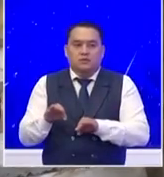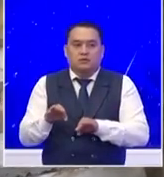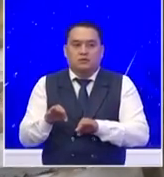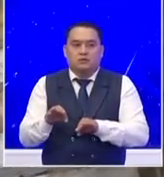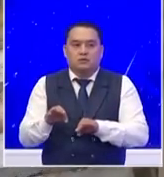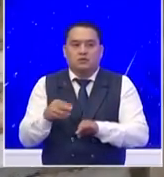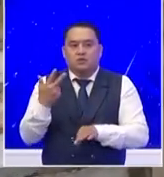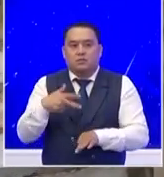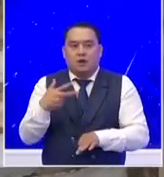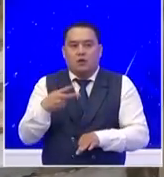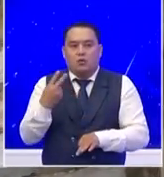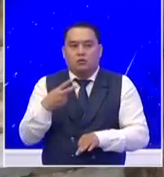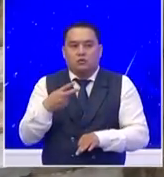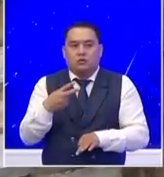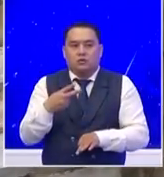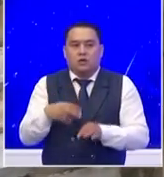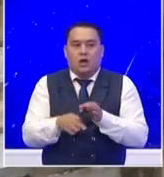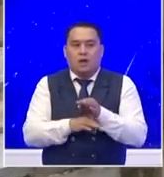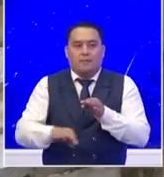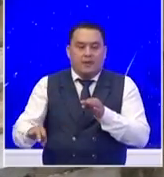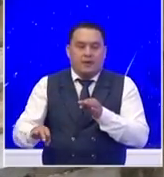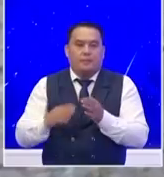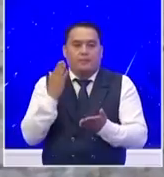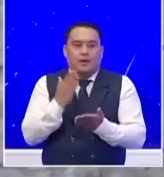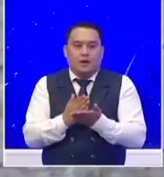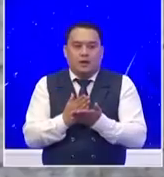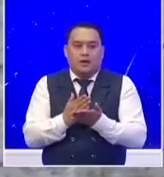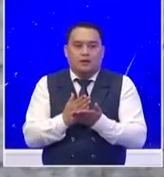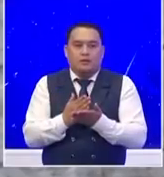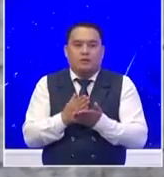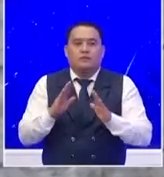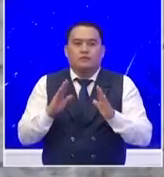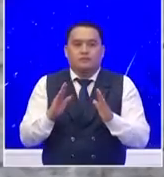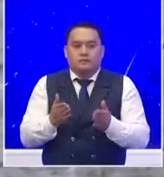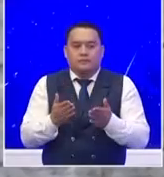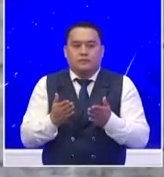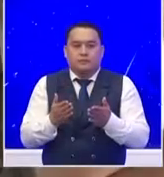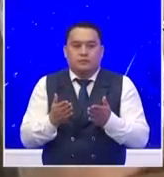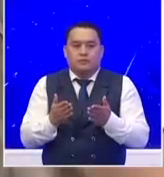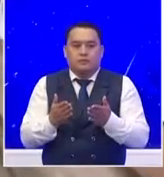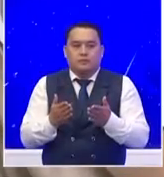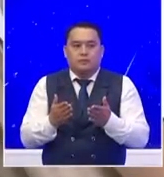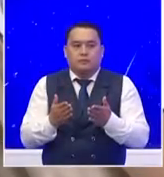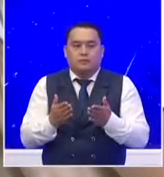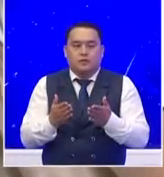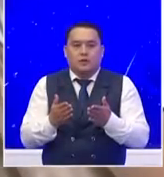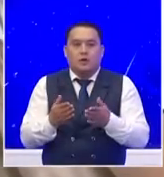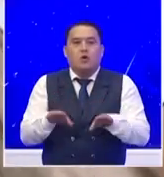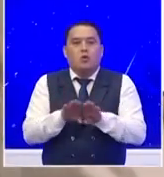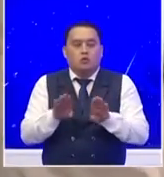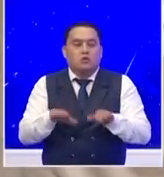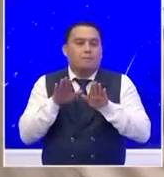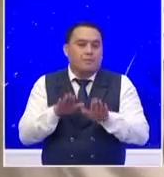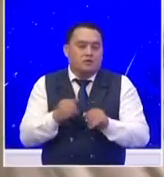20-30 сантиметр нельзя трогать. Там кабель проходит, да? При разрыве, чтобы прозвон жасағанда, вот значит, в этом